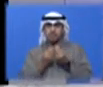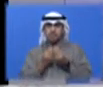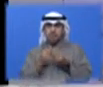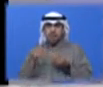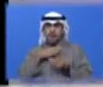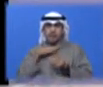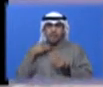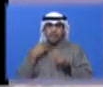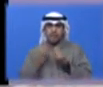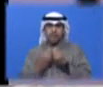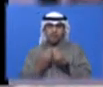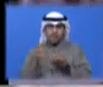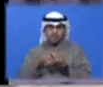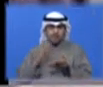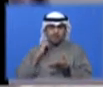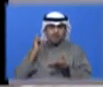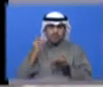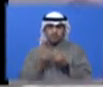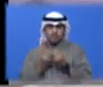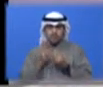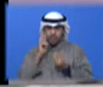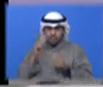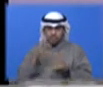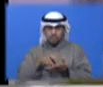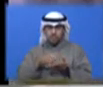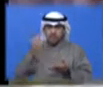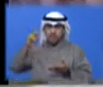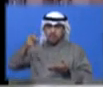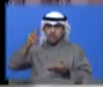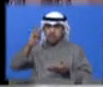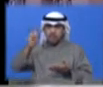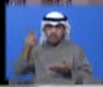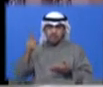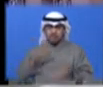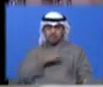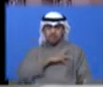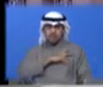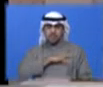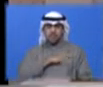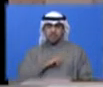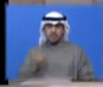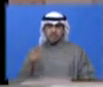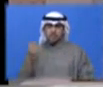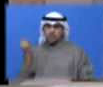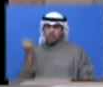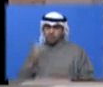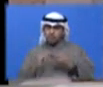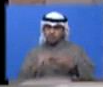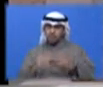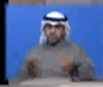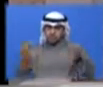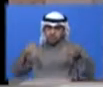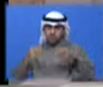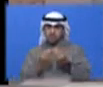والأولى في الشرق الأوسط، فغزة متعطشة إلى تنفيذ مشاريع حيوية وتنموية على أرضها، وهذا